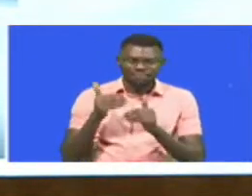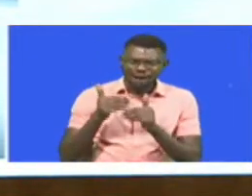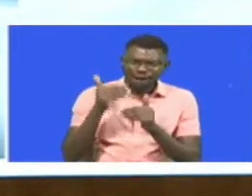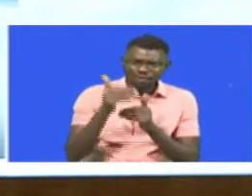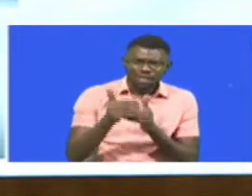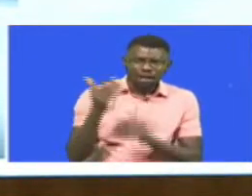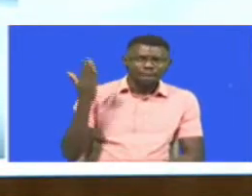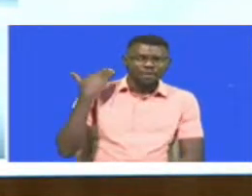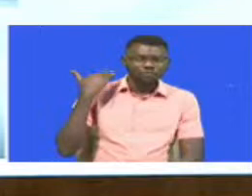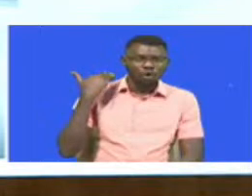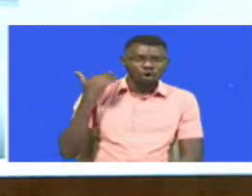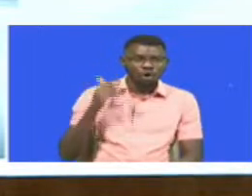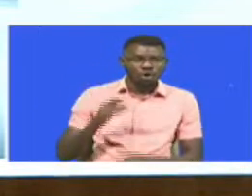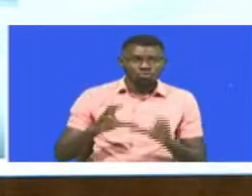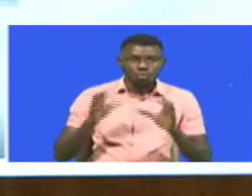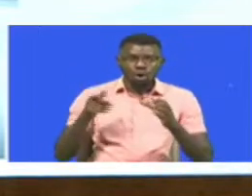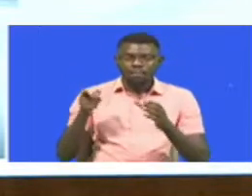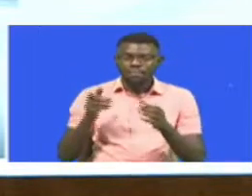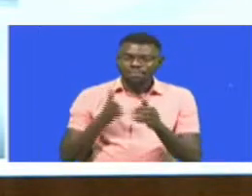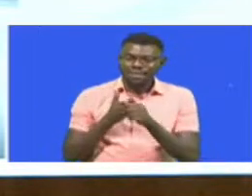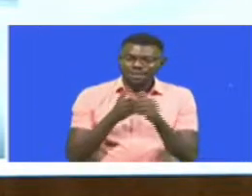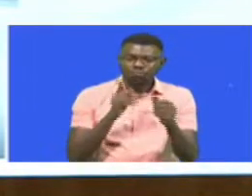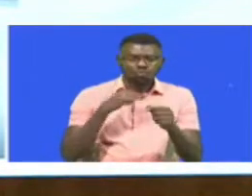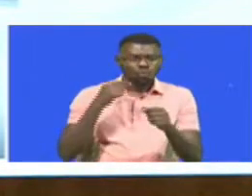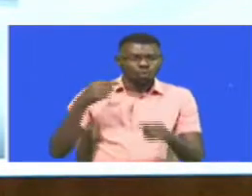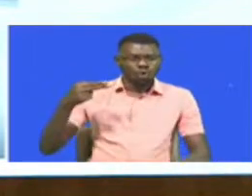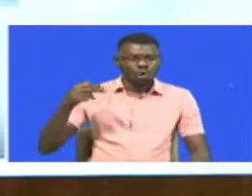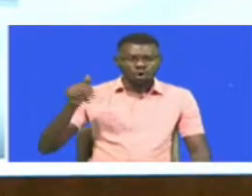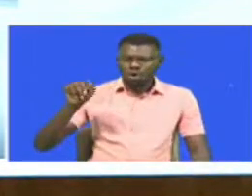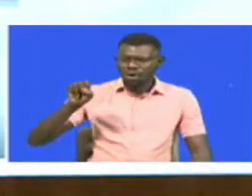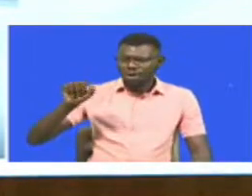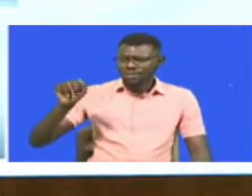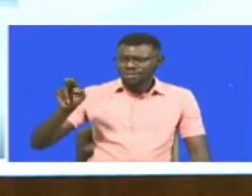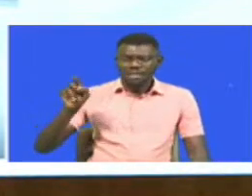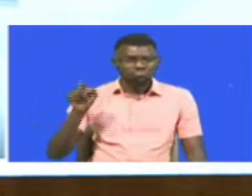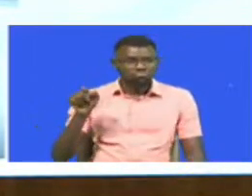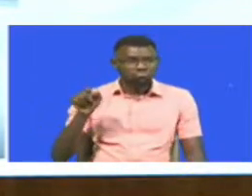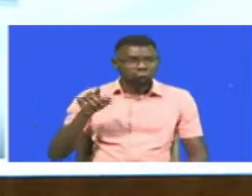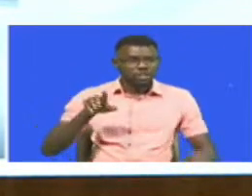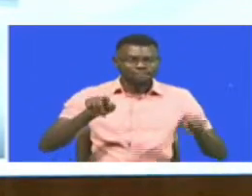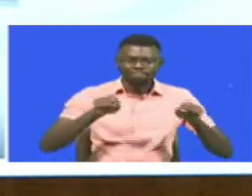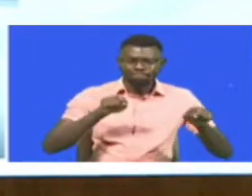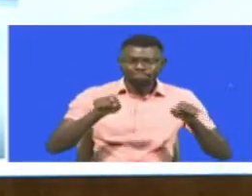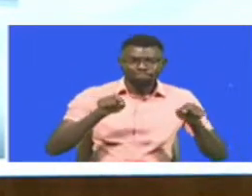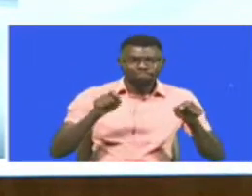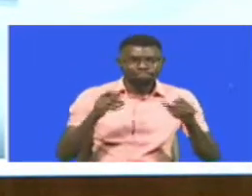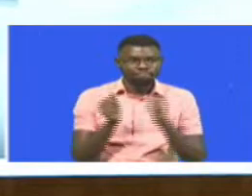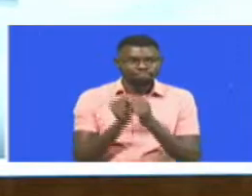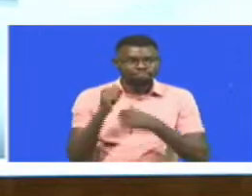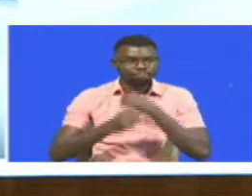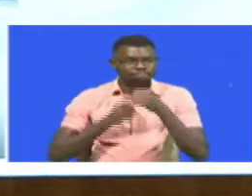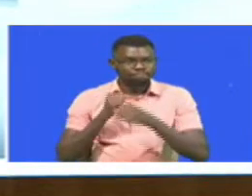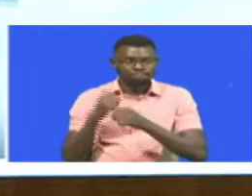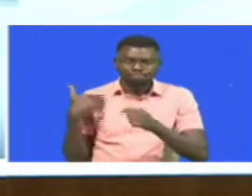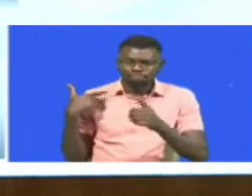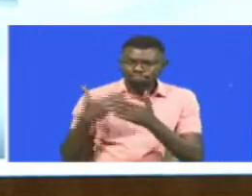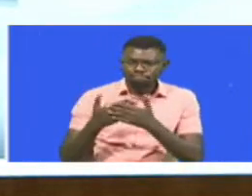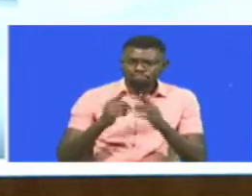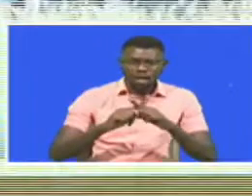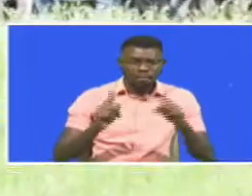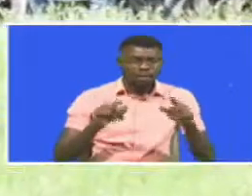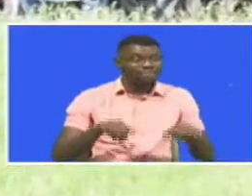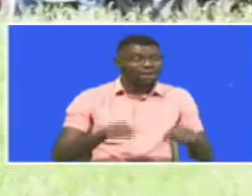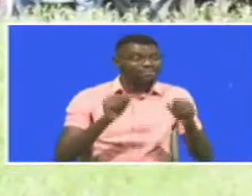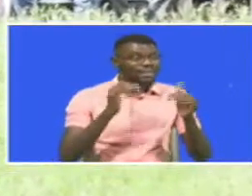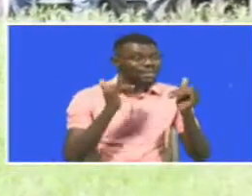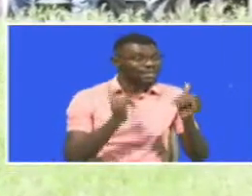baada ya hapo awali jamii hii kuongozwa na Hasenani ambaye alikuwa kwenye usukani kwa takriban miaka 10. Hata hivyo mwenyekiti